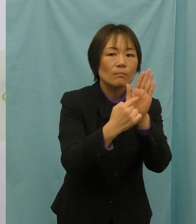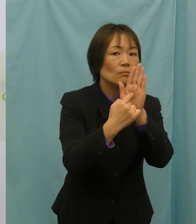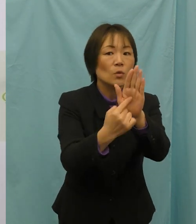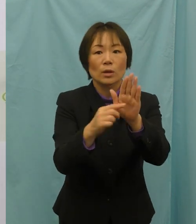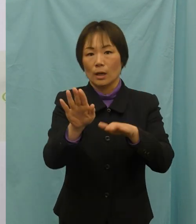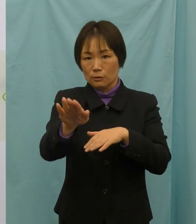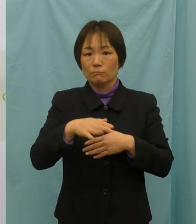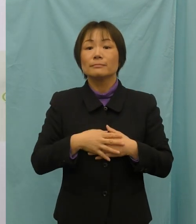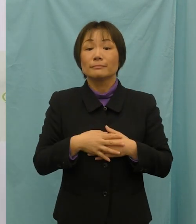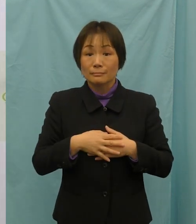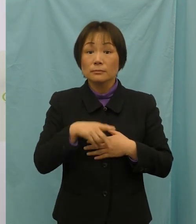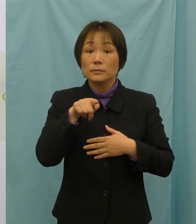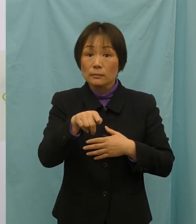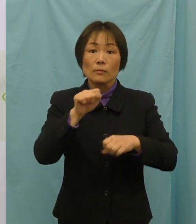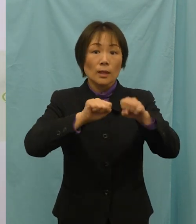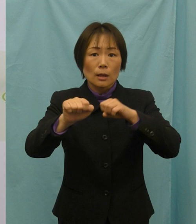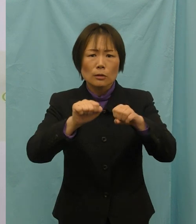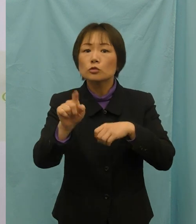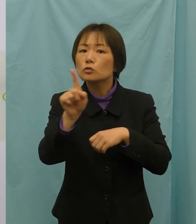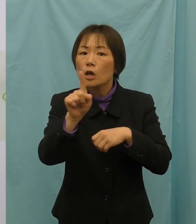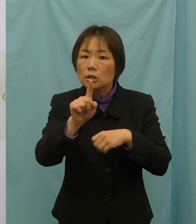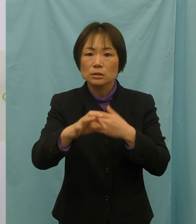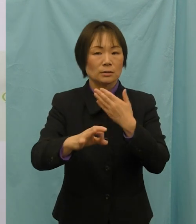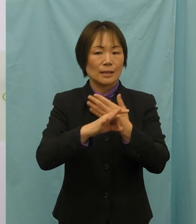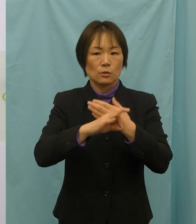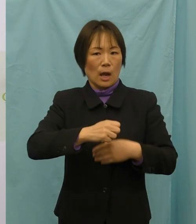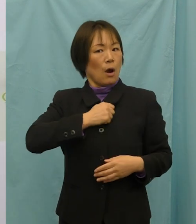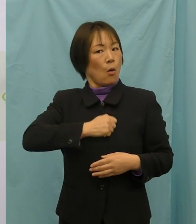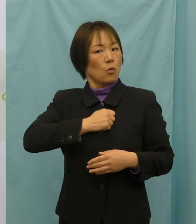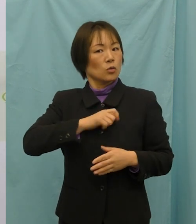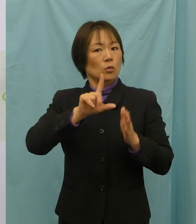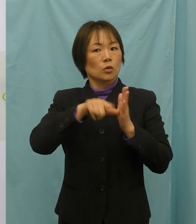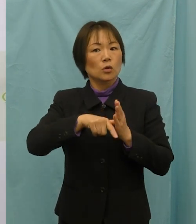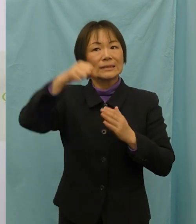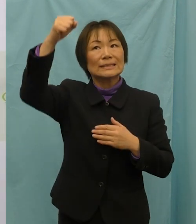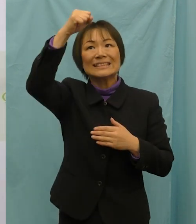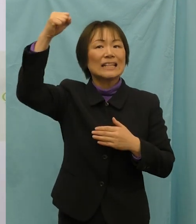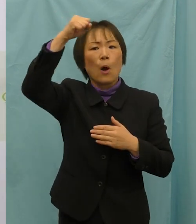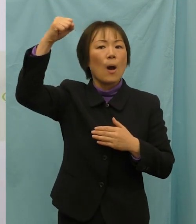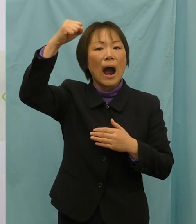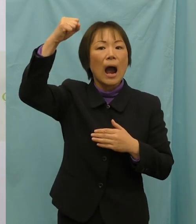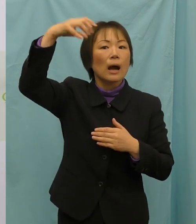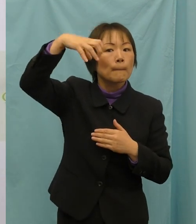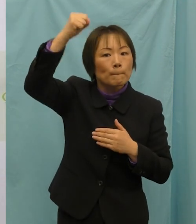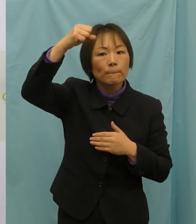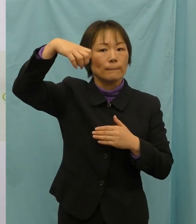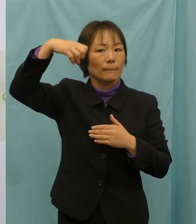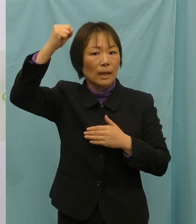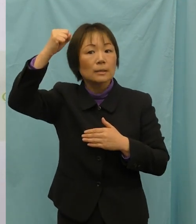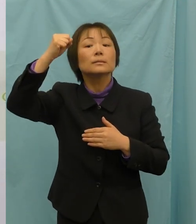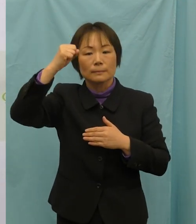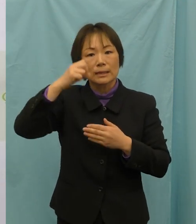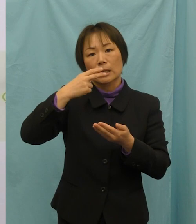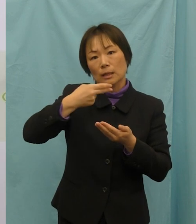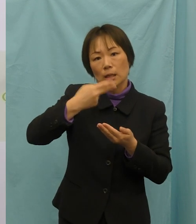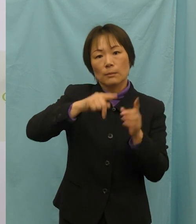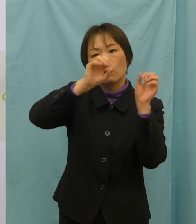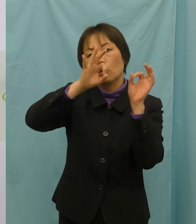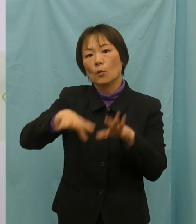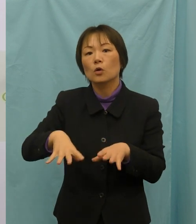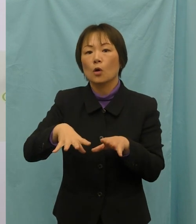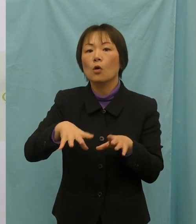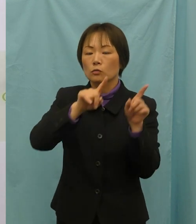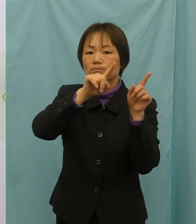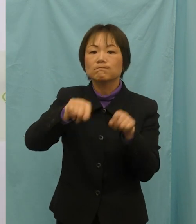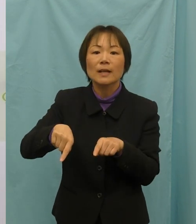として提唱しています。デコ活とは、例えばシャワーを流しっぱなしにしない、フード